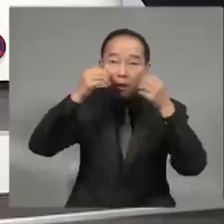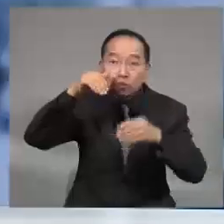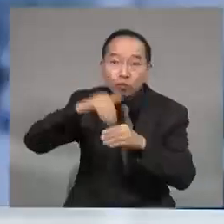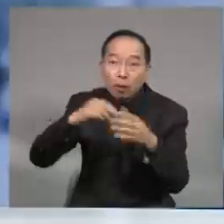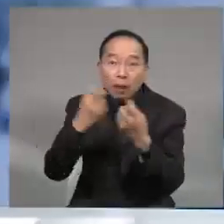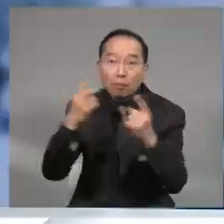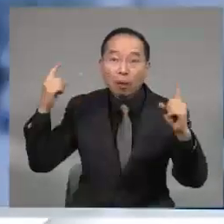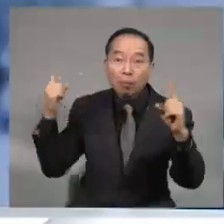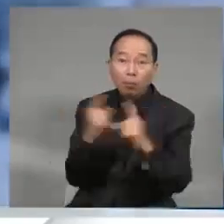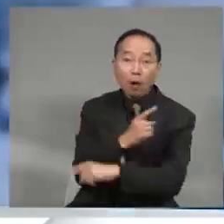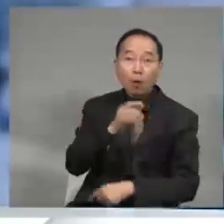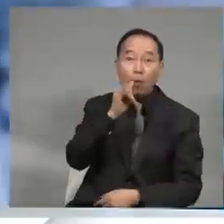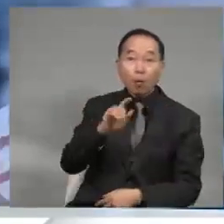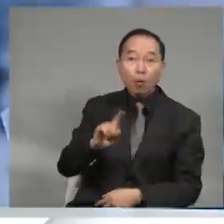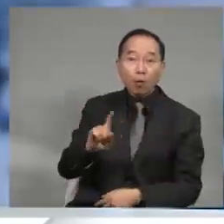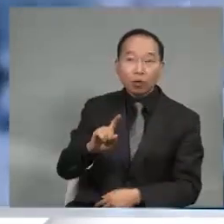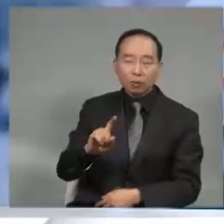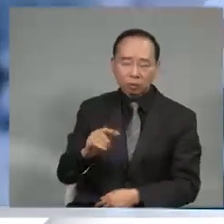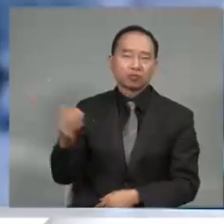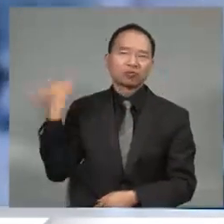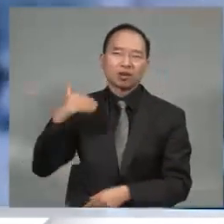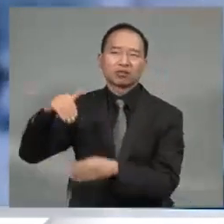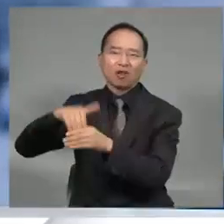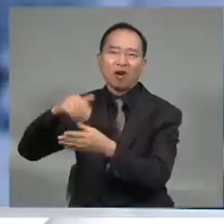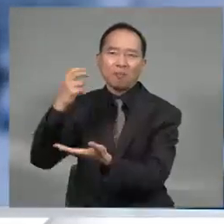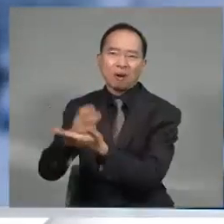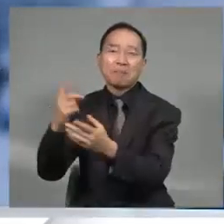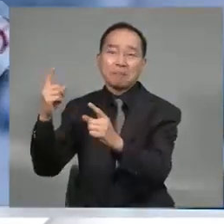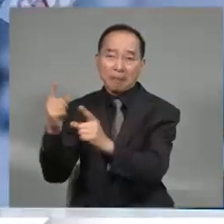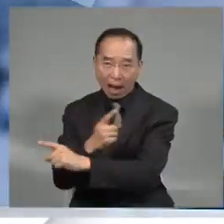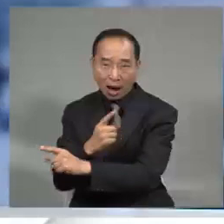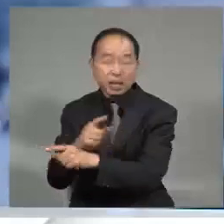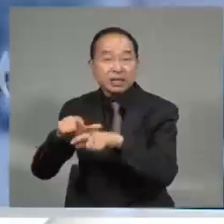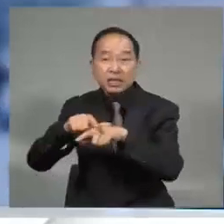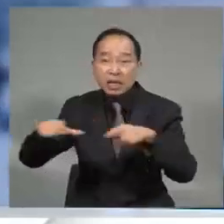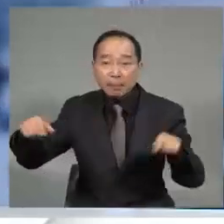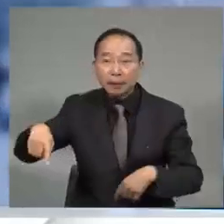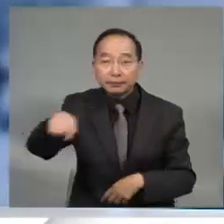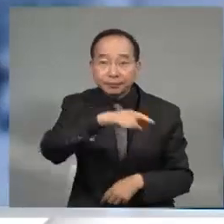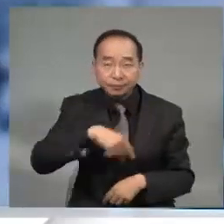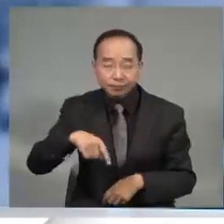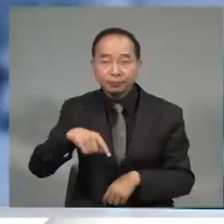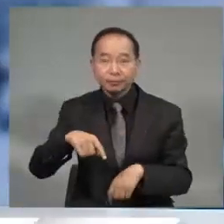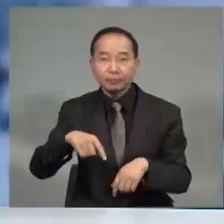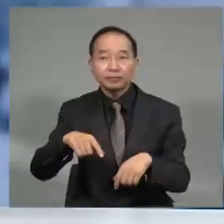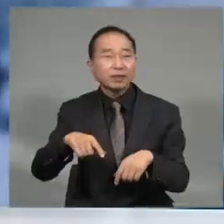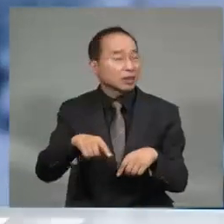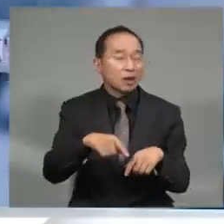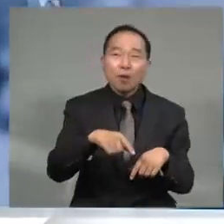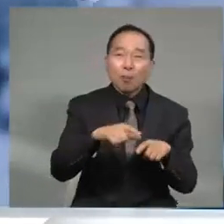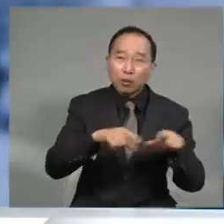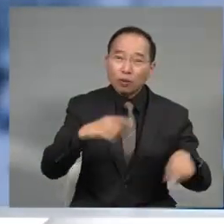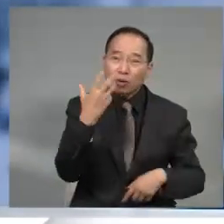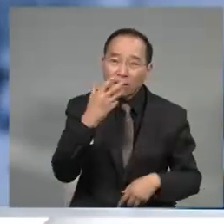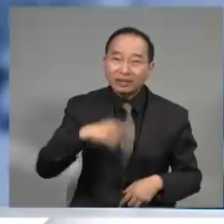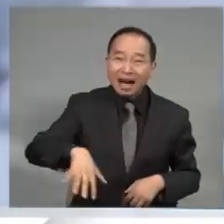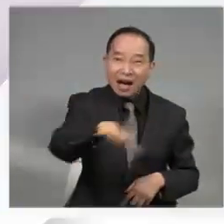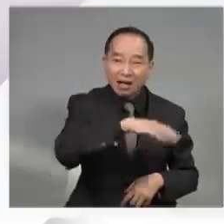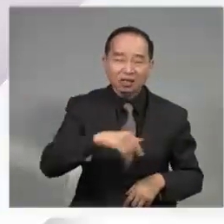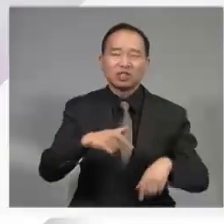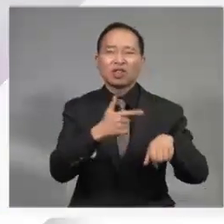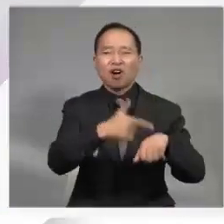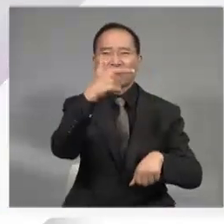맞습니다. 가장 최근 공직선거법 개정으로 선거일 일반 유권자들은 오후 6시까지 투표를 하시도록 되어 있는데요.